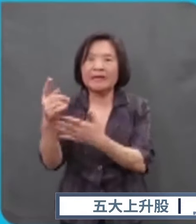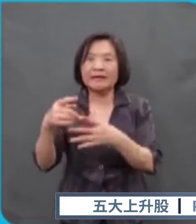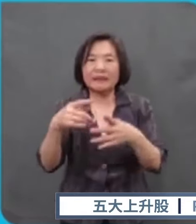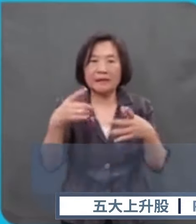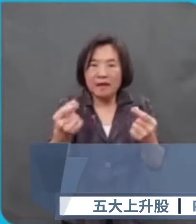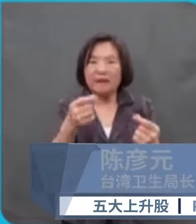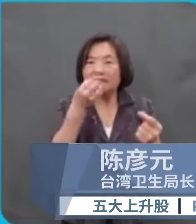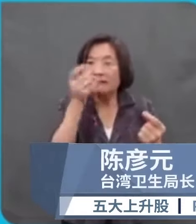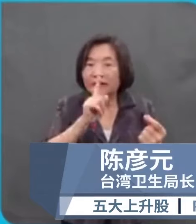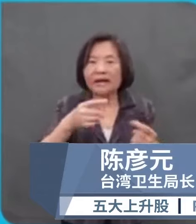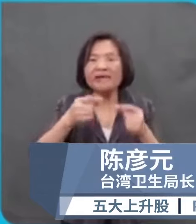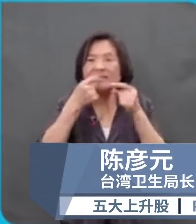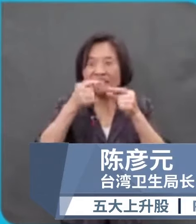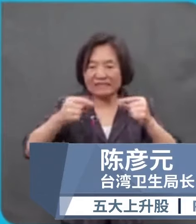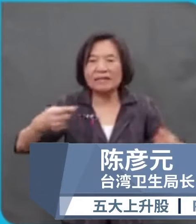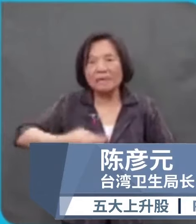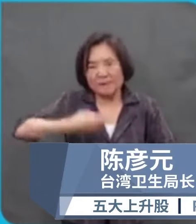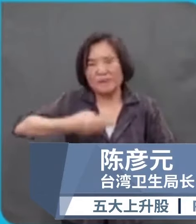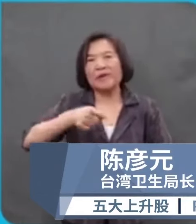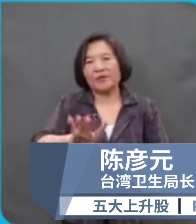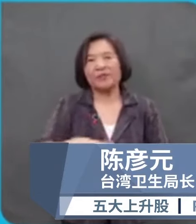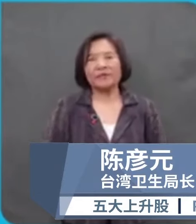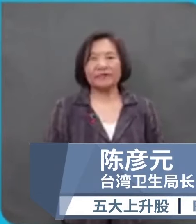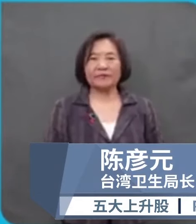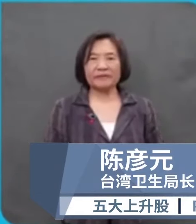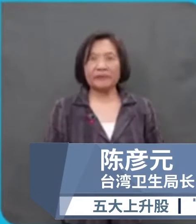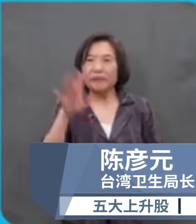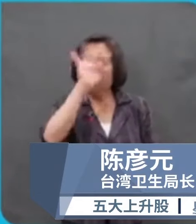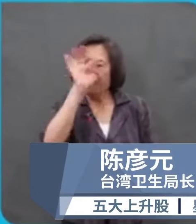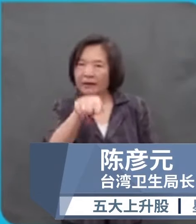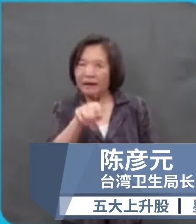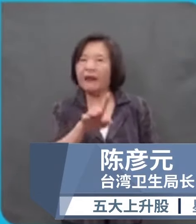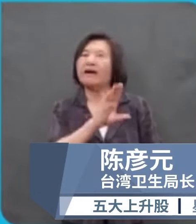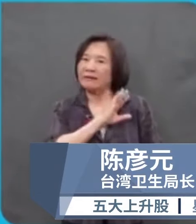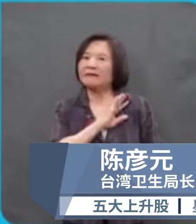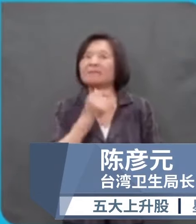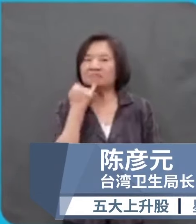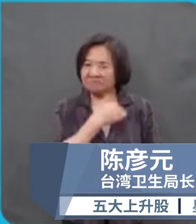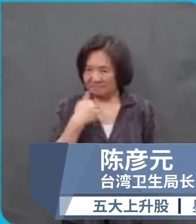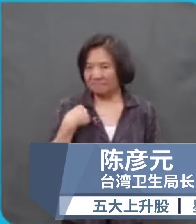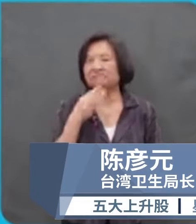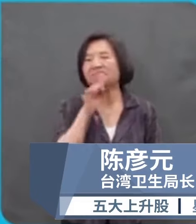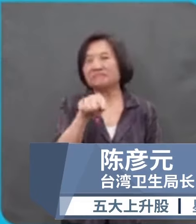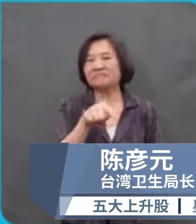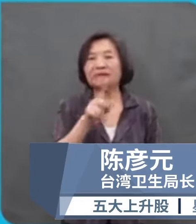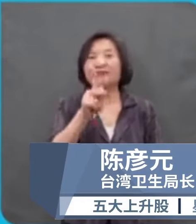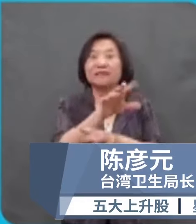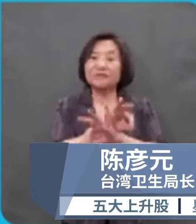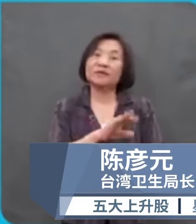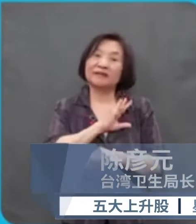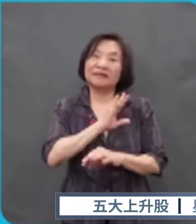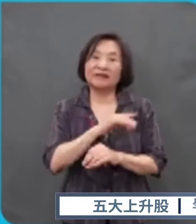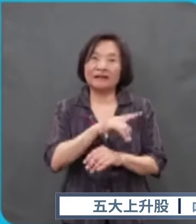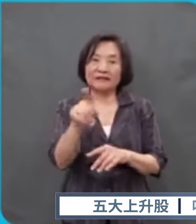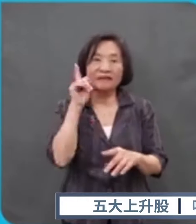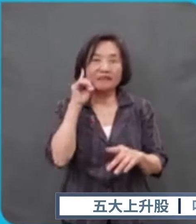果仔条，那当然经过这样的调查，果仔条当然是最高可能性，我们科学上都是会判断哪一个